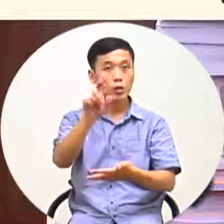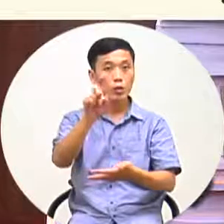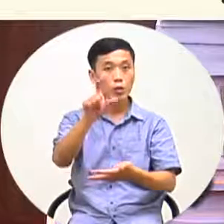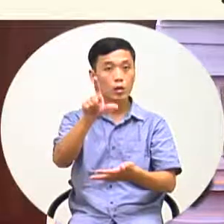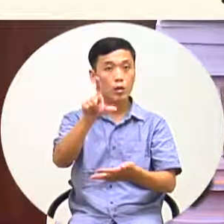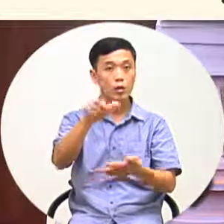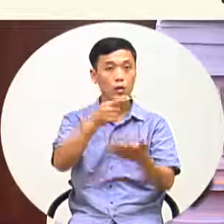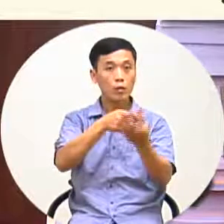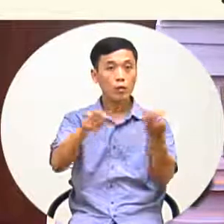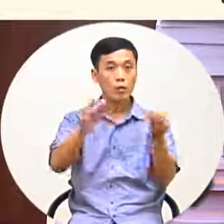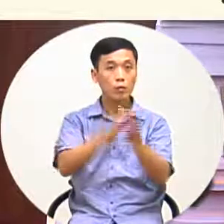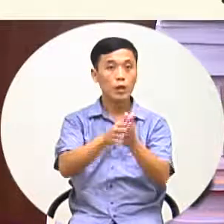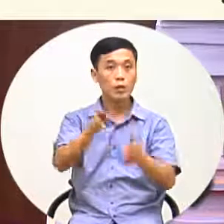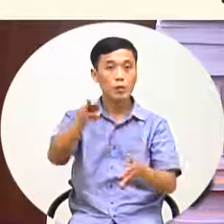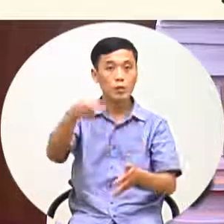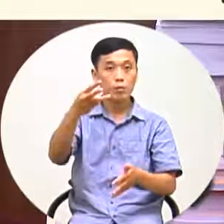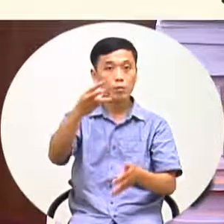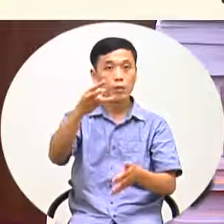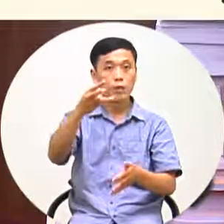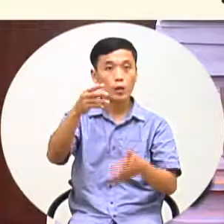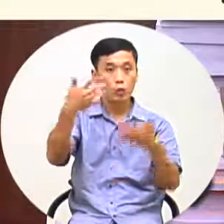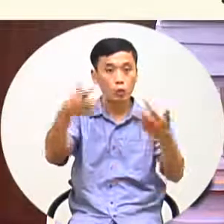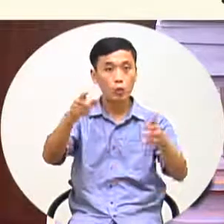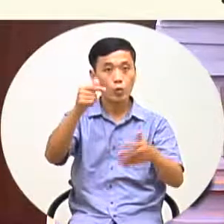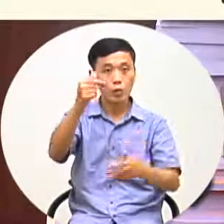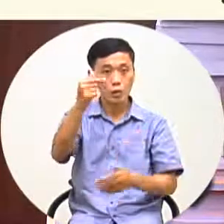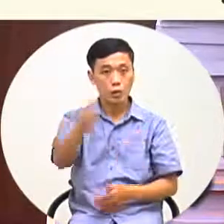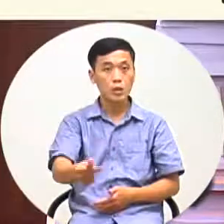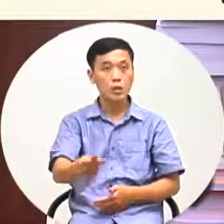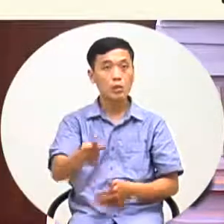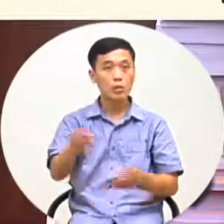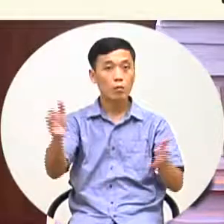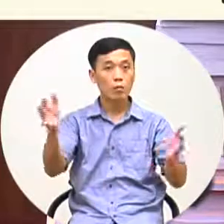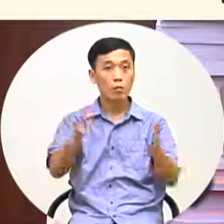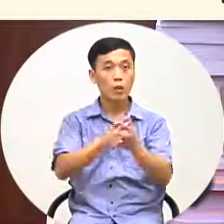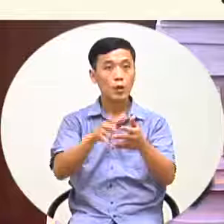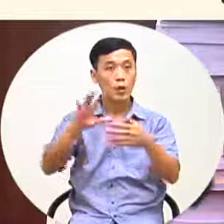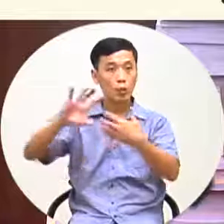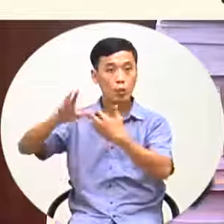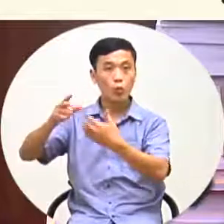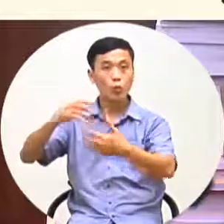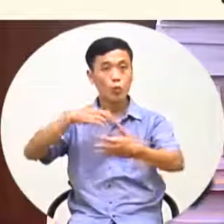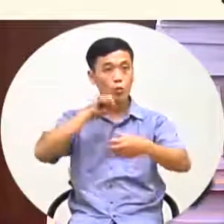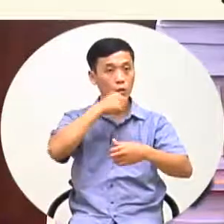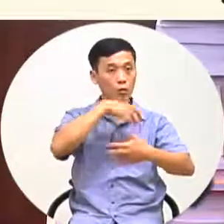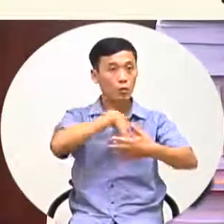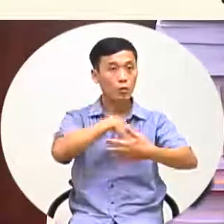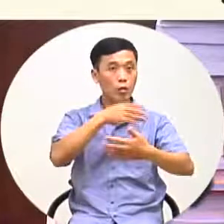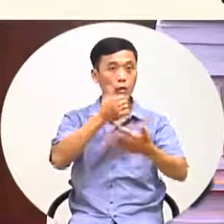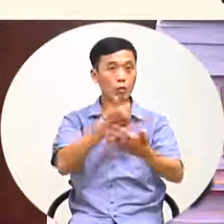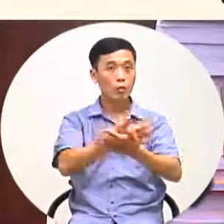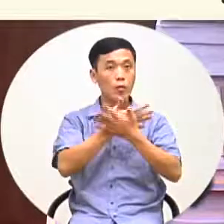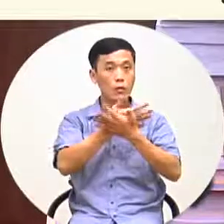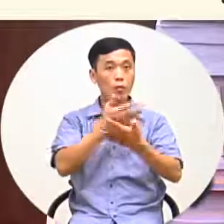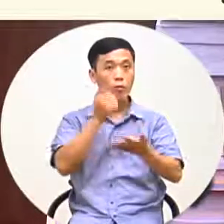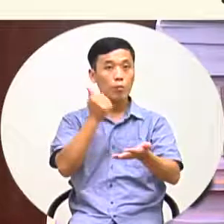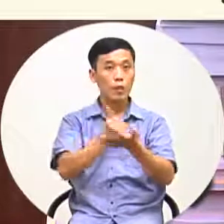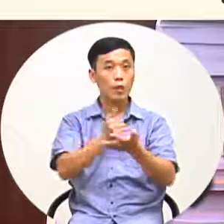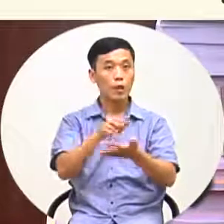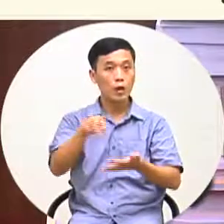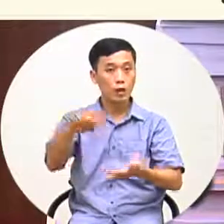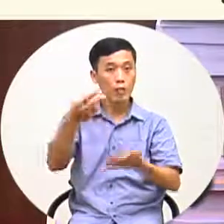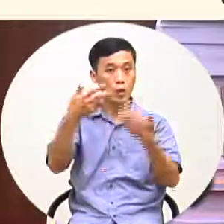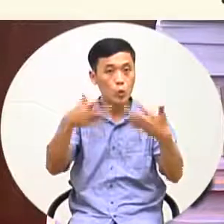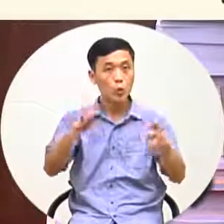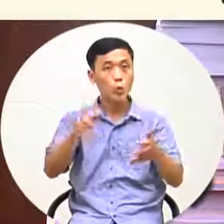338亿4267万嘞，总共得到国内外的奖项有286座奖项，其实是无简单。所以